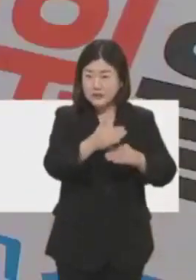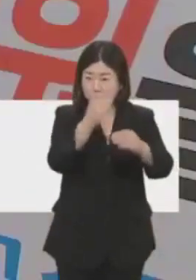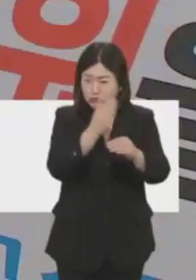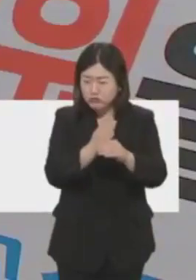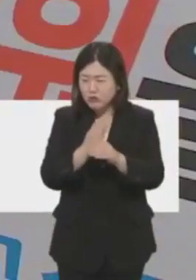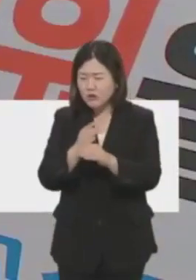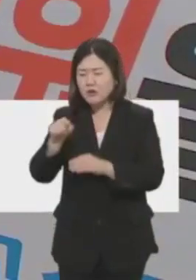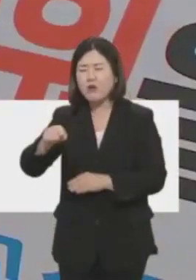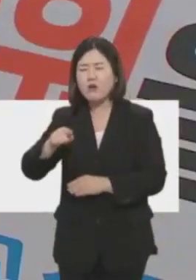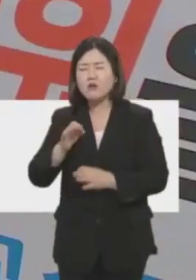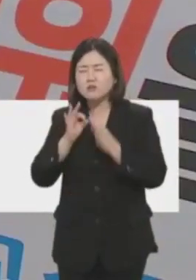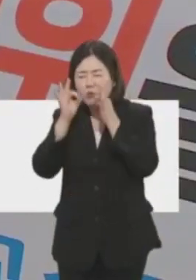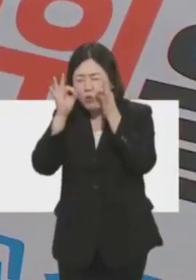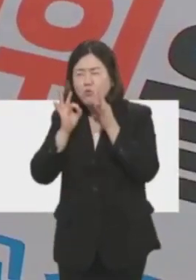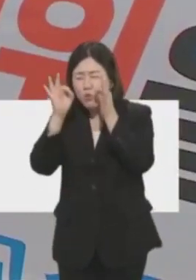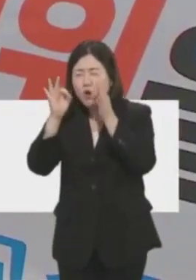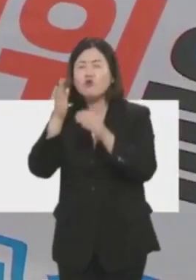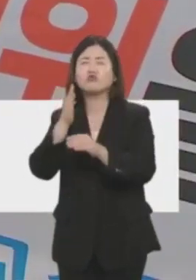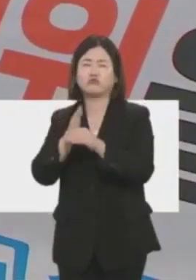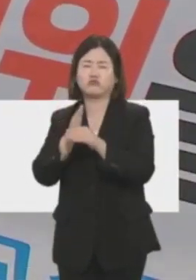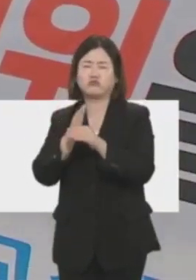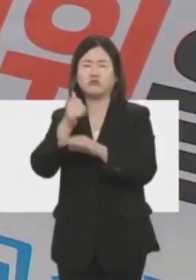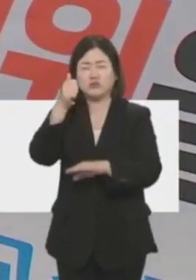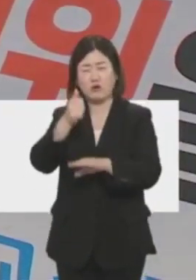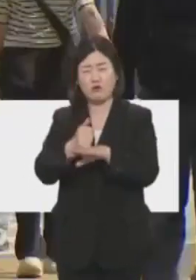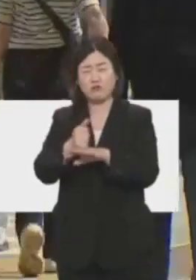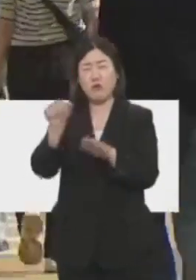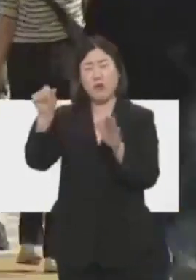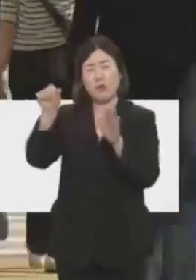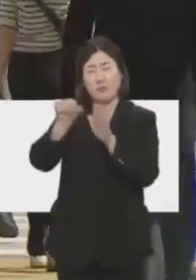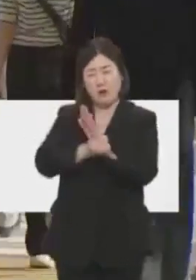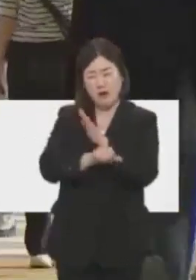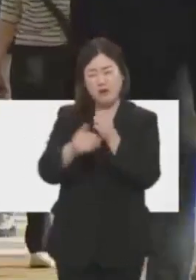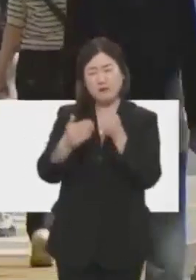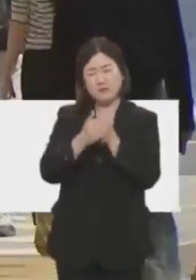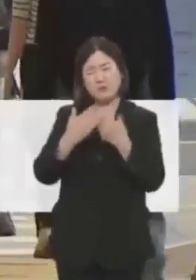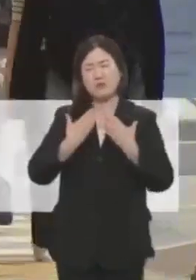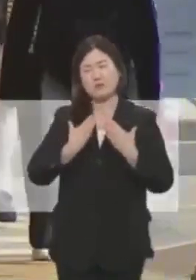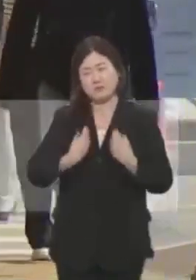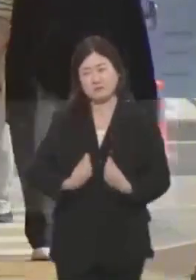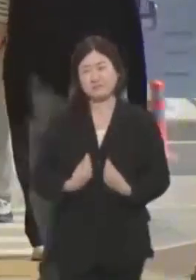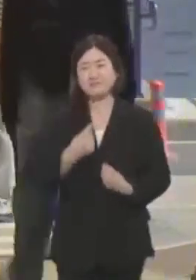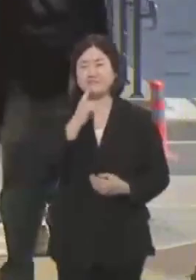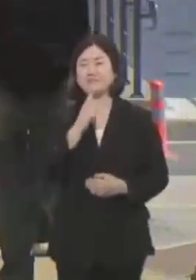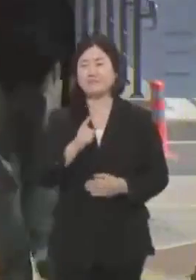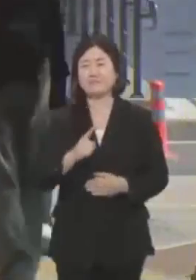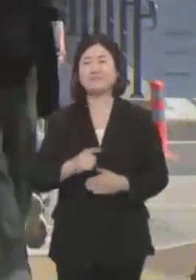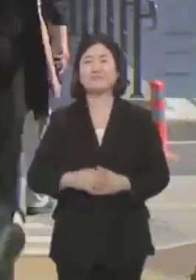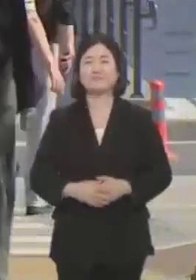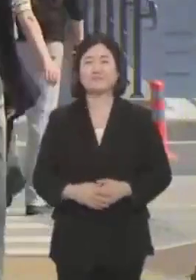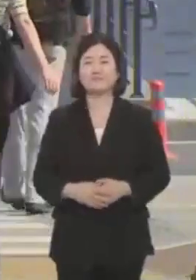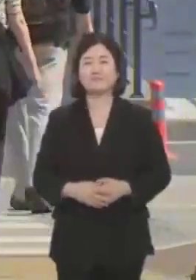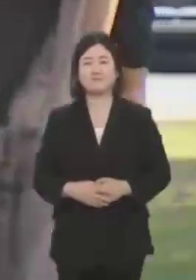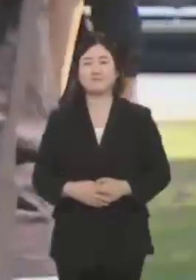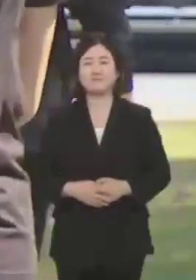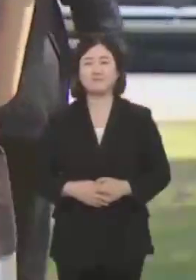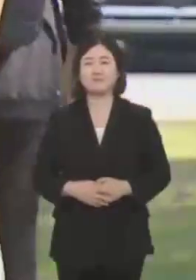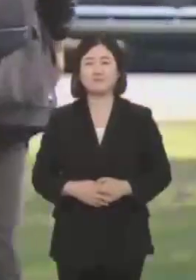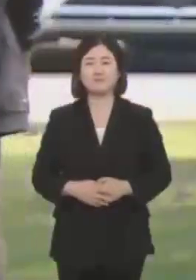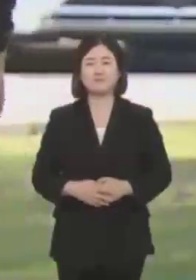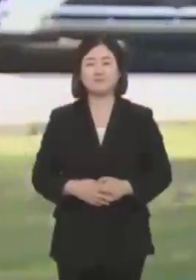진행하며 글로컬 대학 선정의 역량을 집중했지만 예비 지정에서 탈락하자 실망감을 감추지 못하고 있습니다